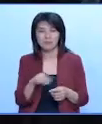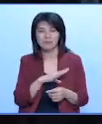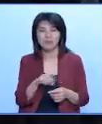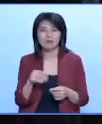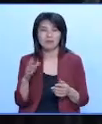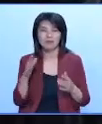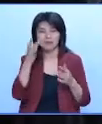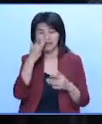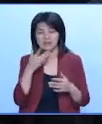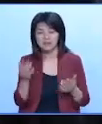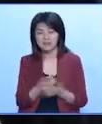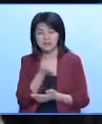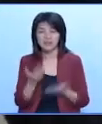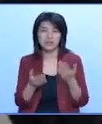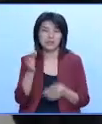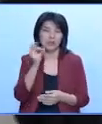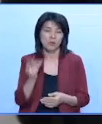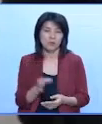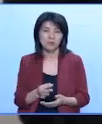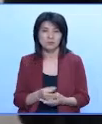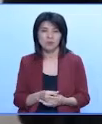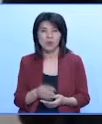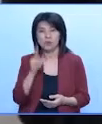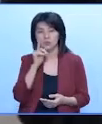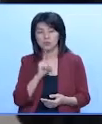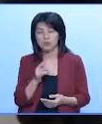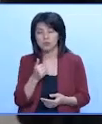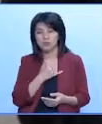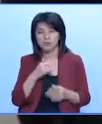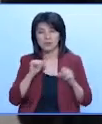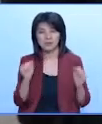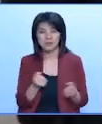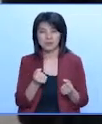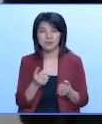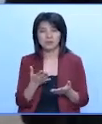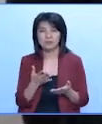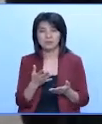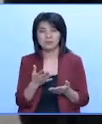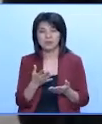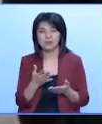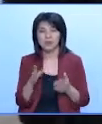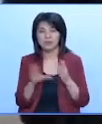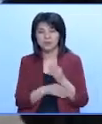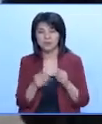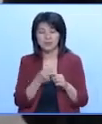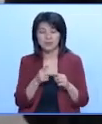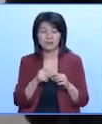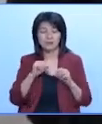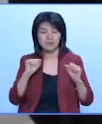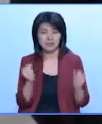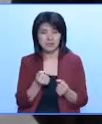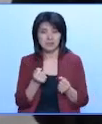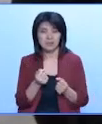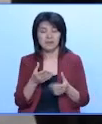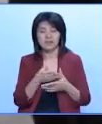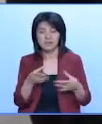нас все-таки климат, есть особенность, условия зимы, нагрузка на полотно и все посмотреть. И после этого, после зимы, по итогам